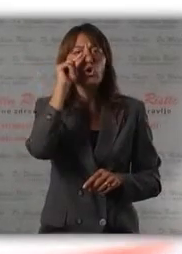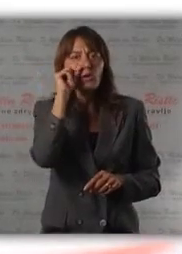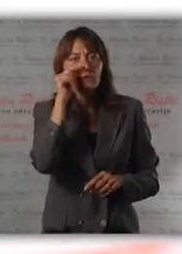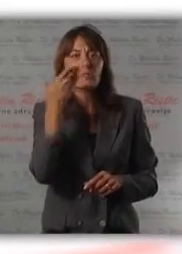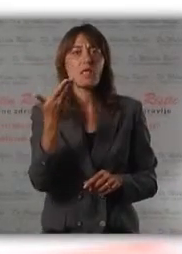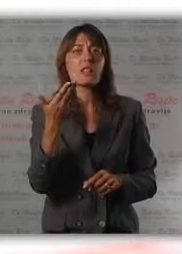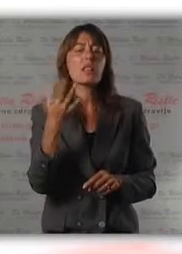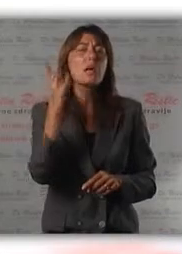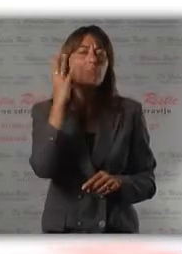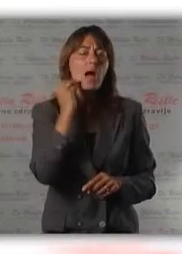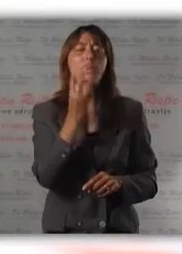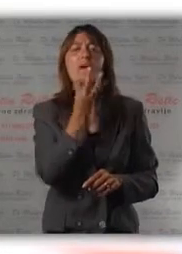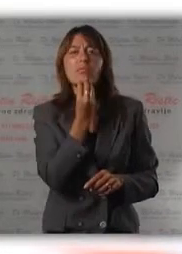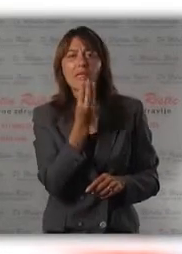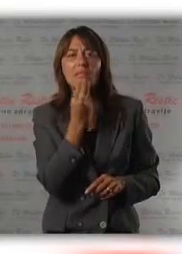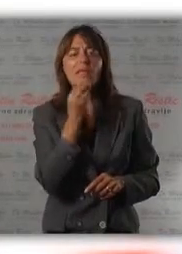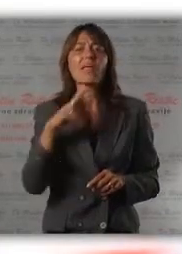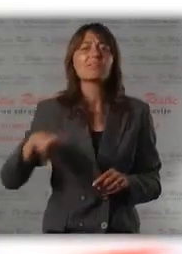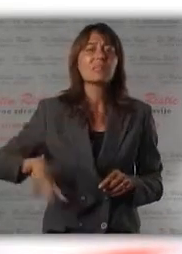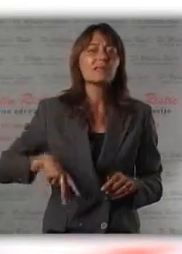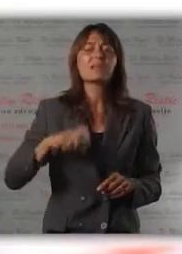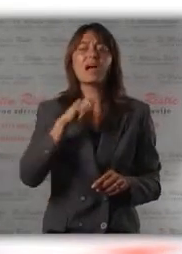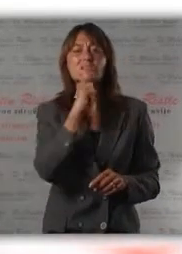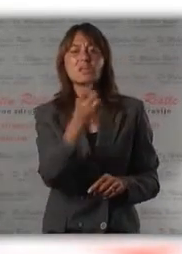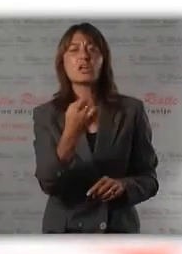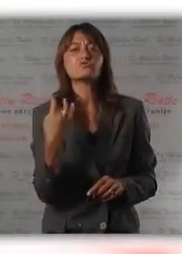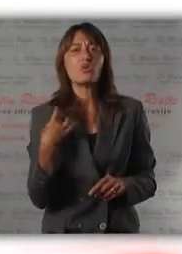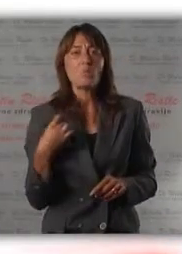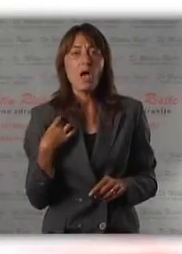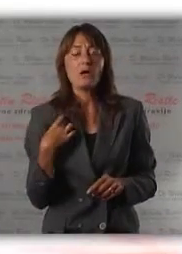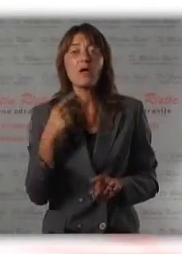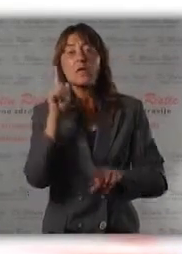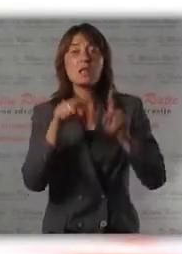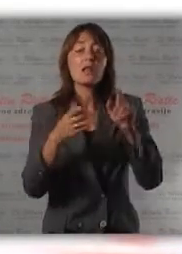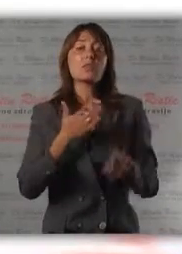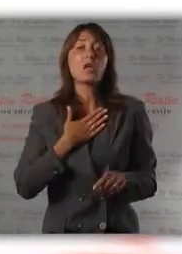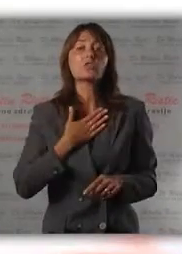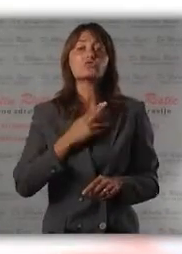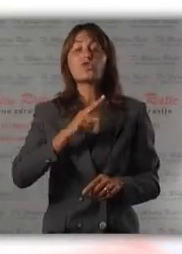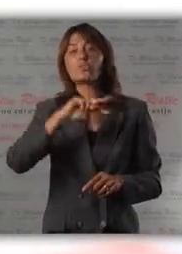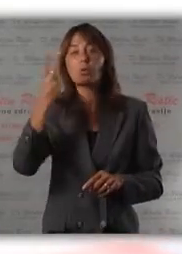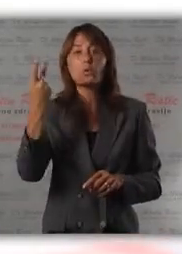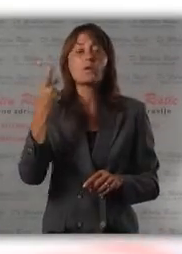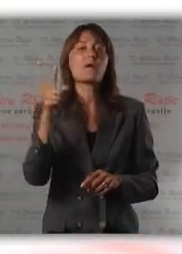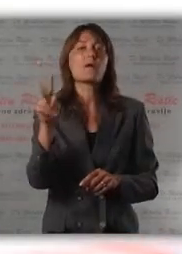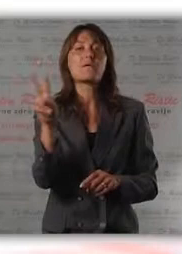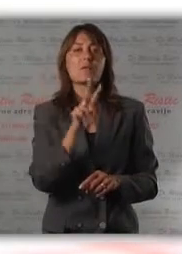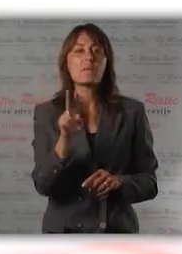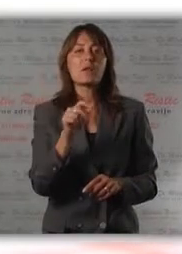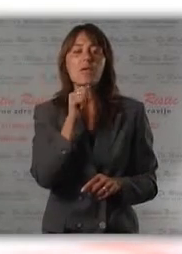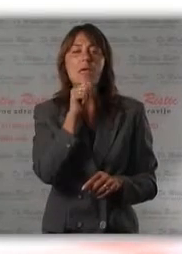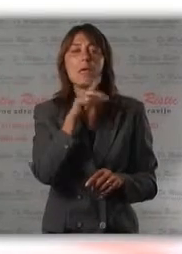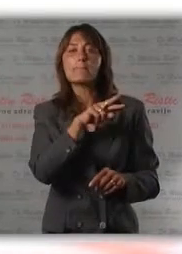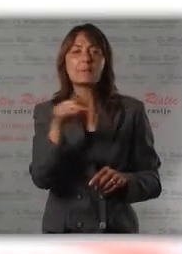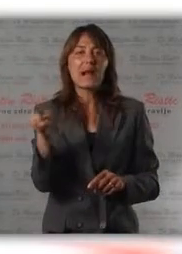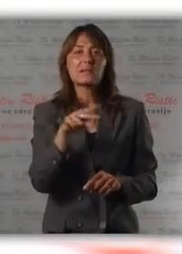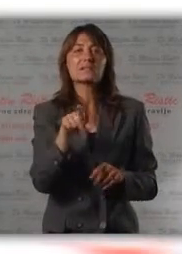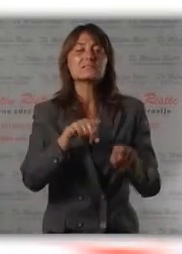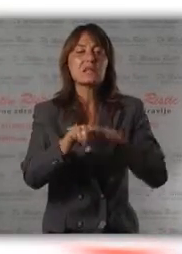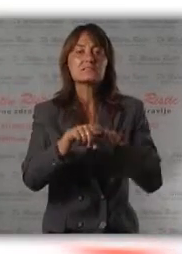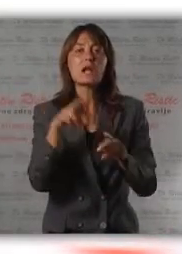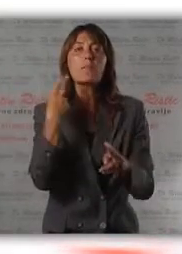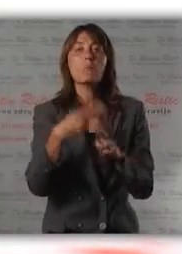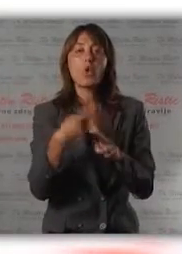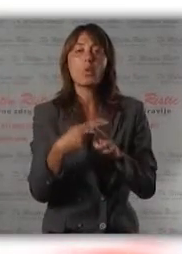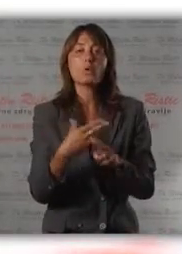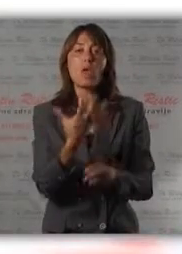su roditelji, zatim babe, dede, tetke, stričevi, ujaci ili naši drugi srodnici, braća, sestre, bolovao ili